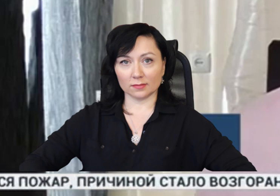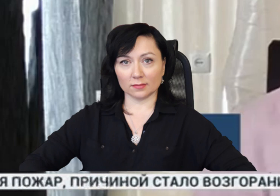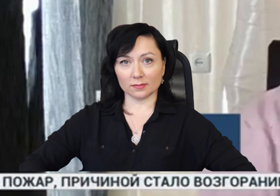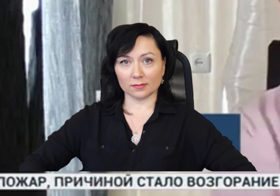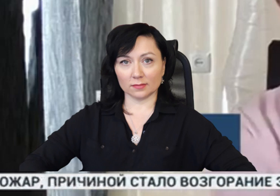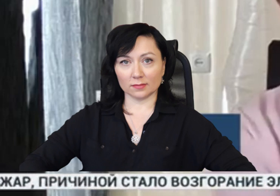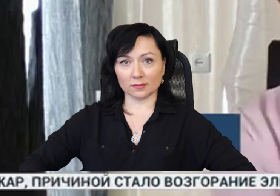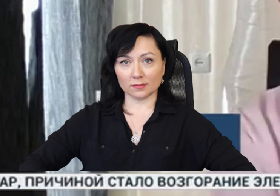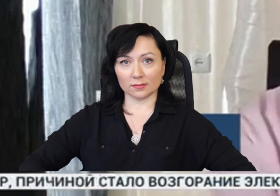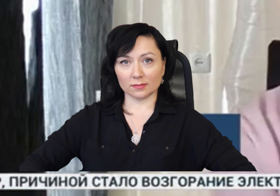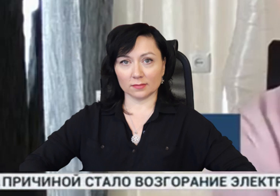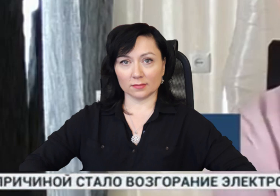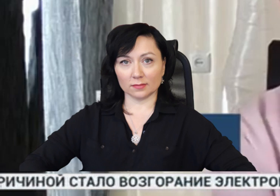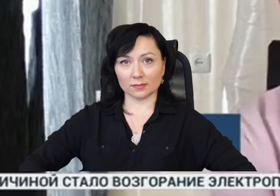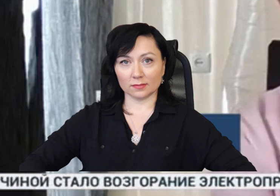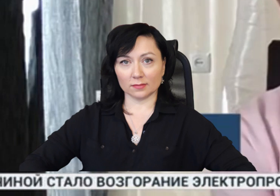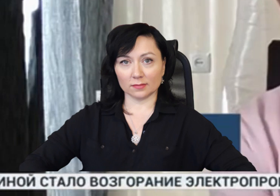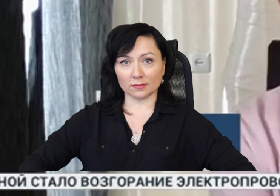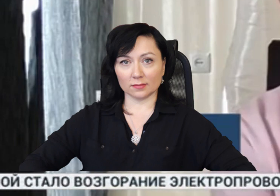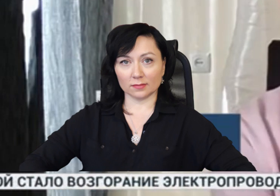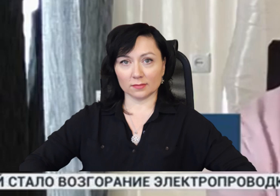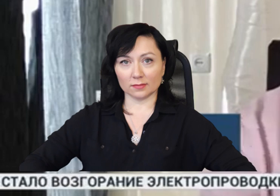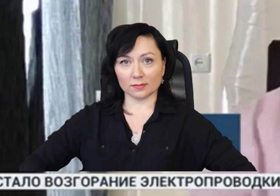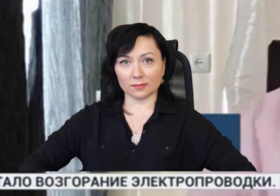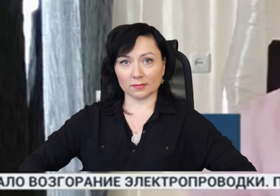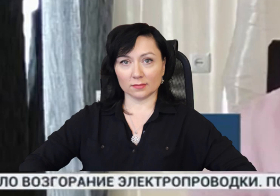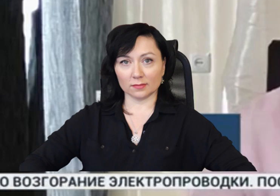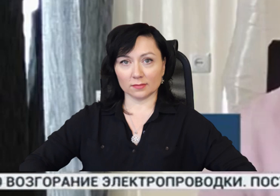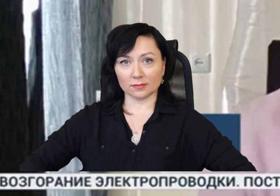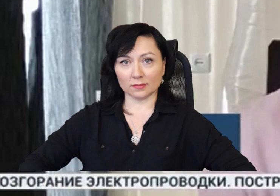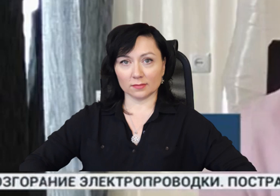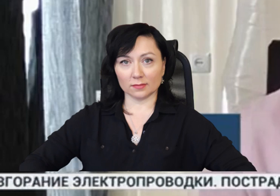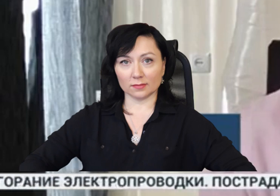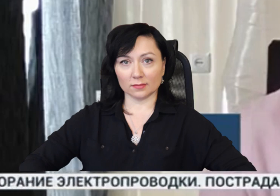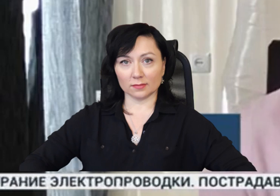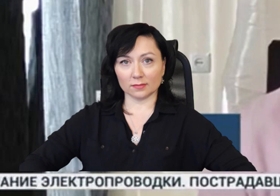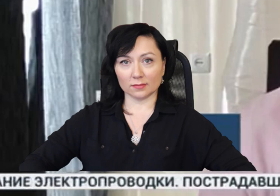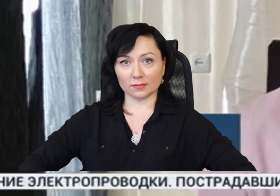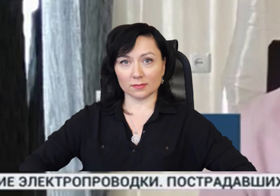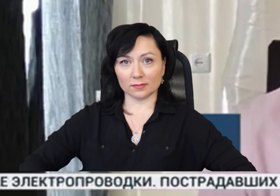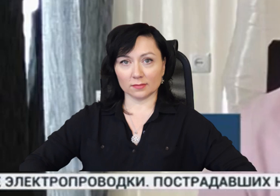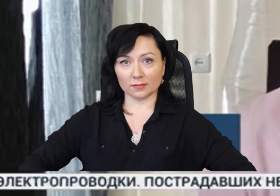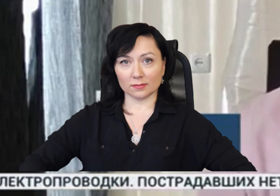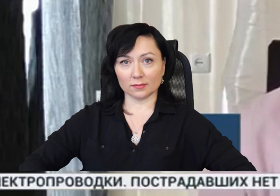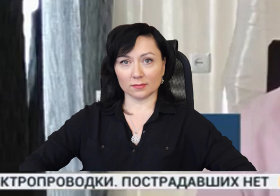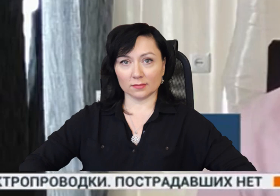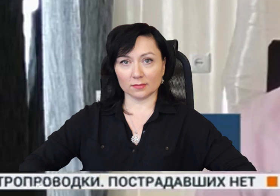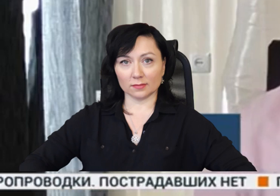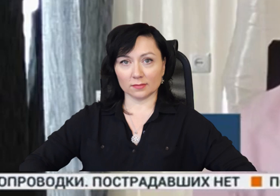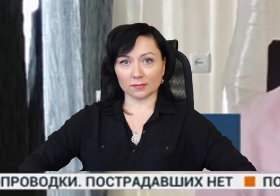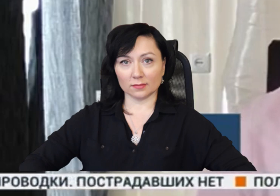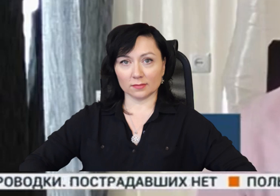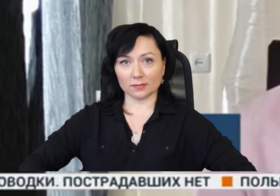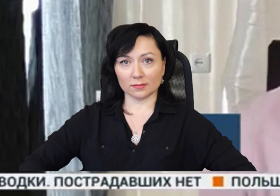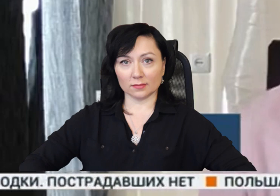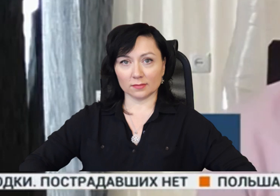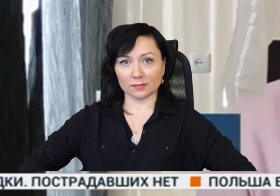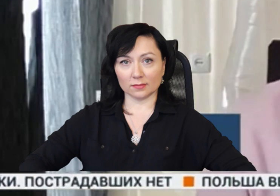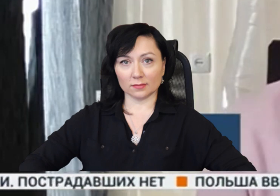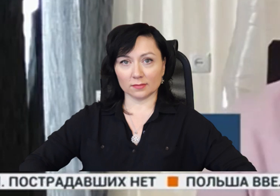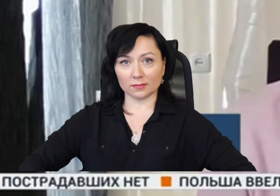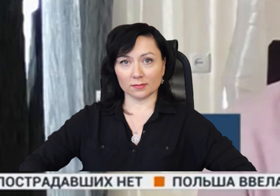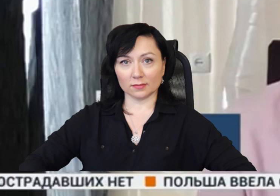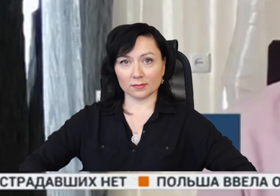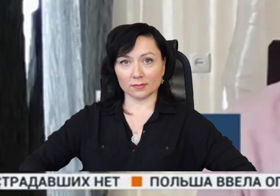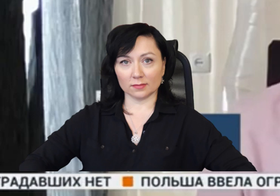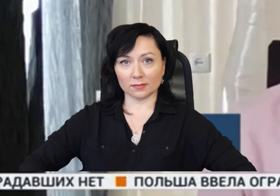курсе актуальных событий Если вам нужны новости со мной то Подписывайтесь нажимайте на колокольчик под видео ссылка на источник информации и на